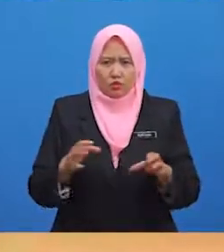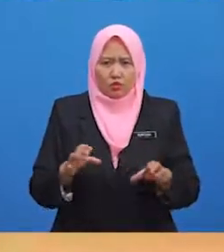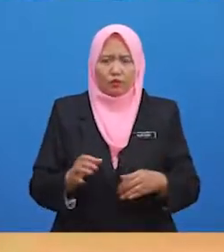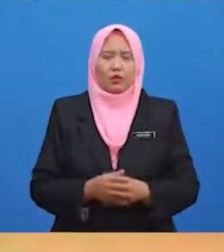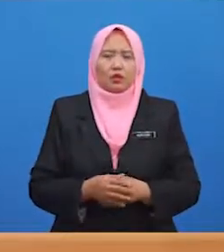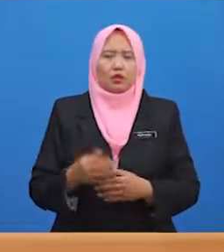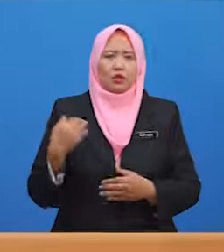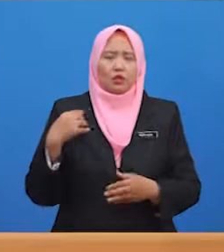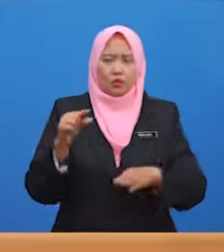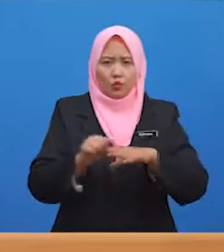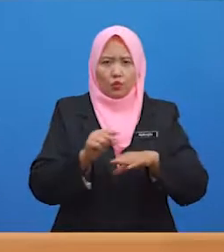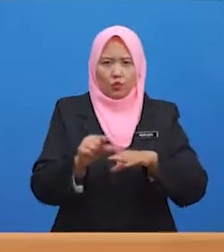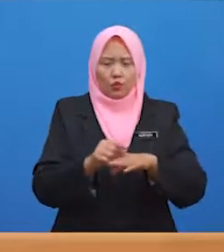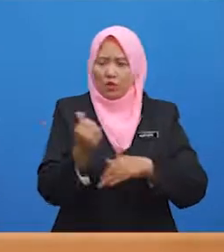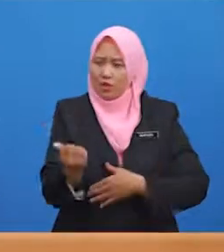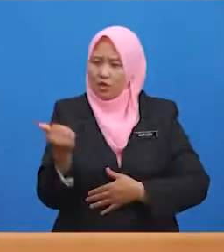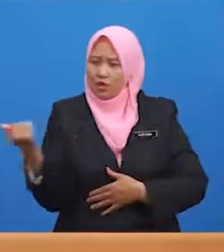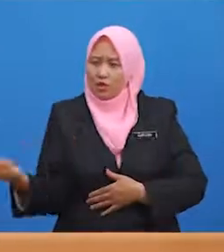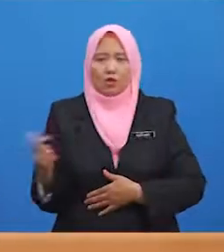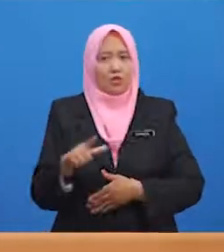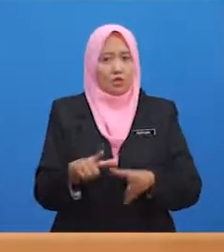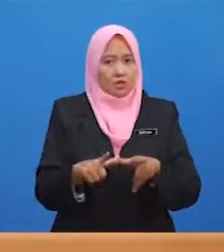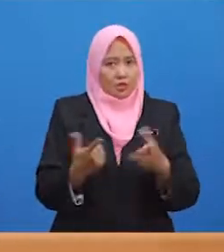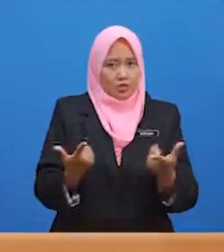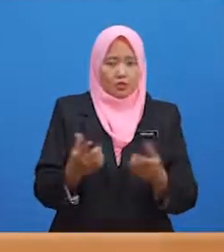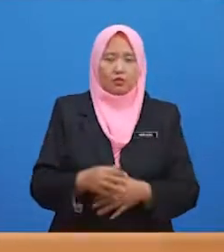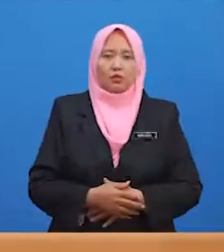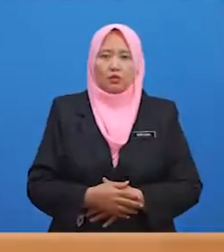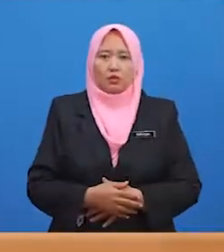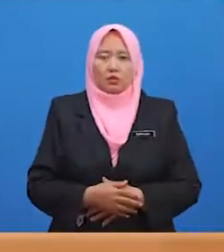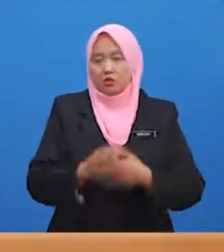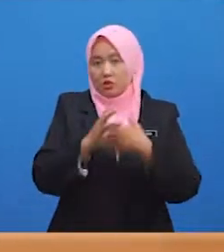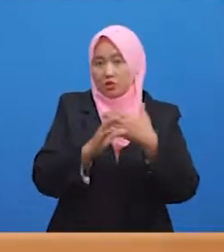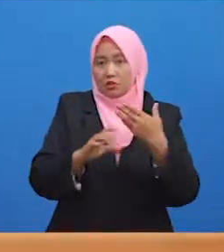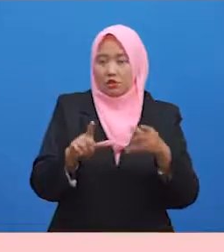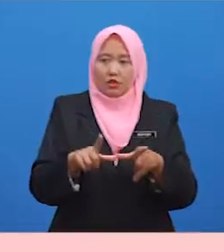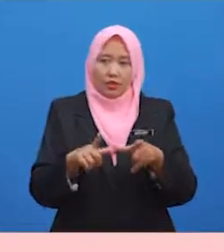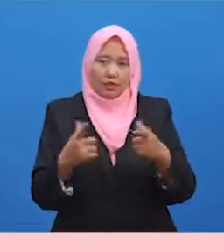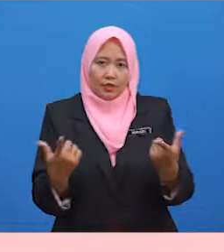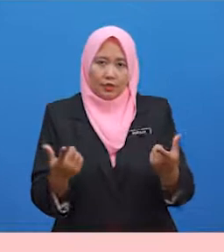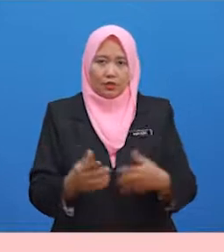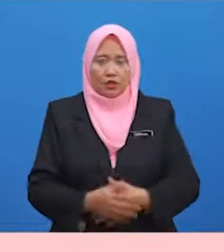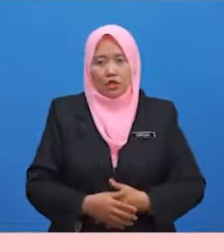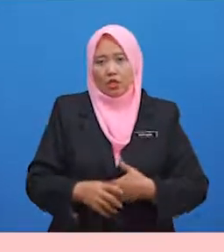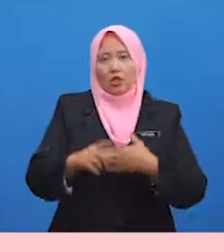peralatan. Berikut merupakan jenis kecederaan lain dalam sukan.